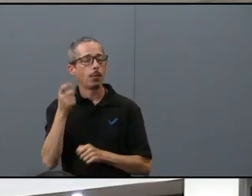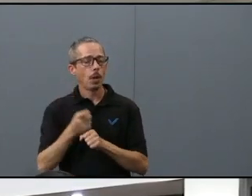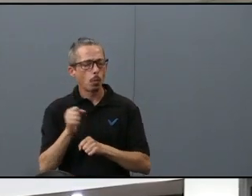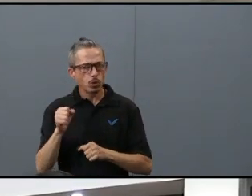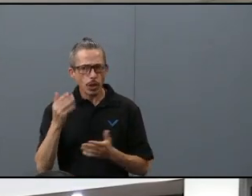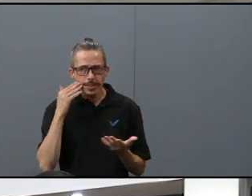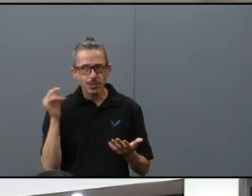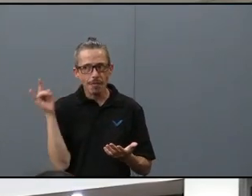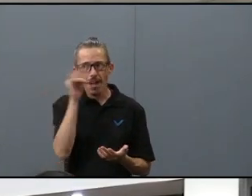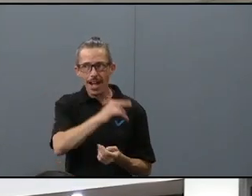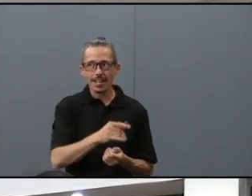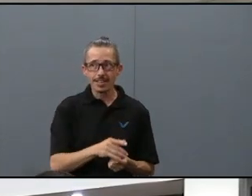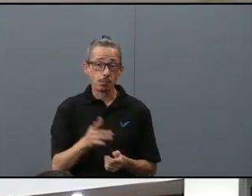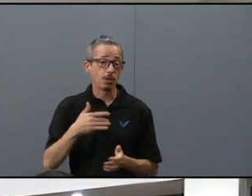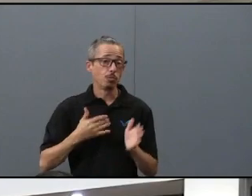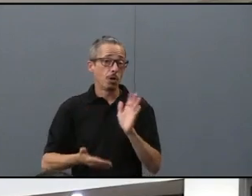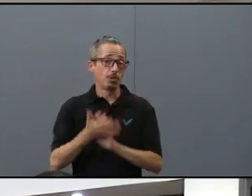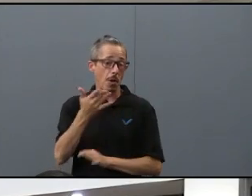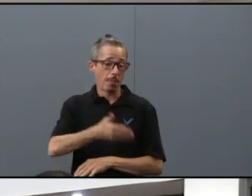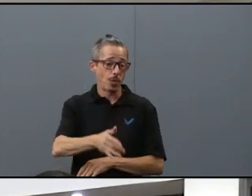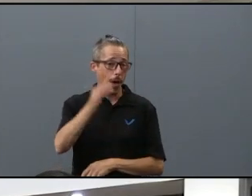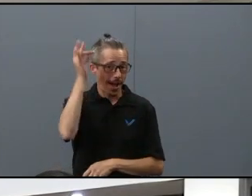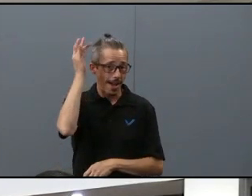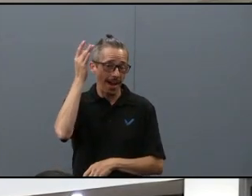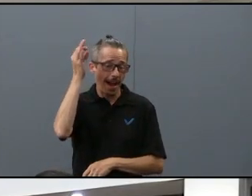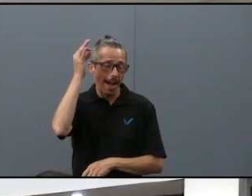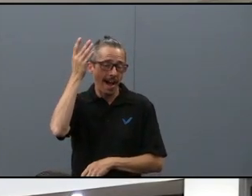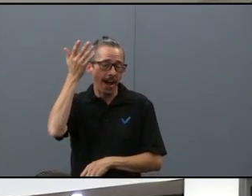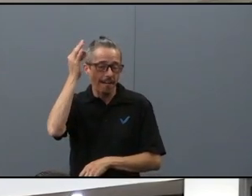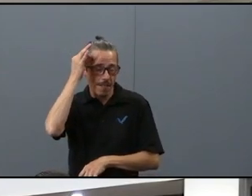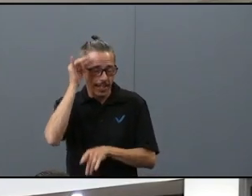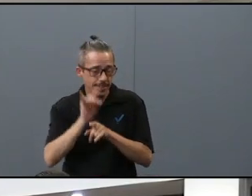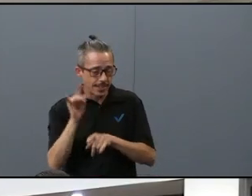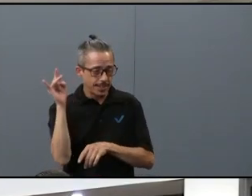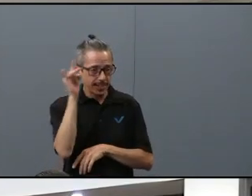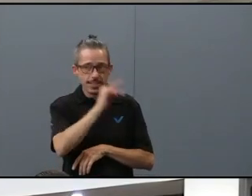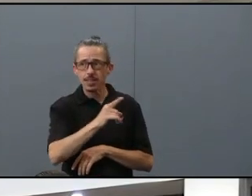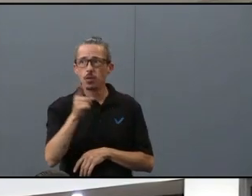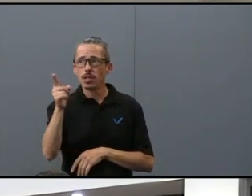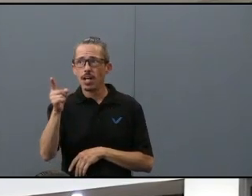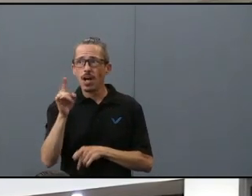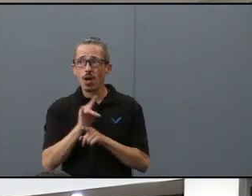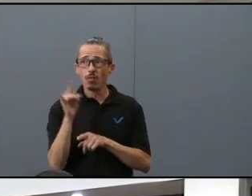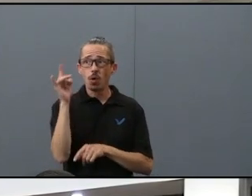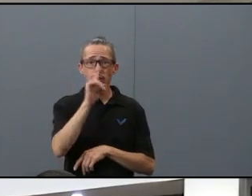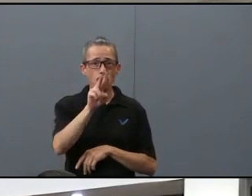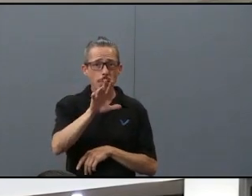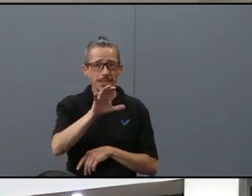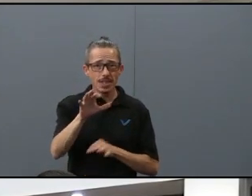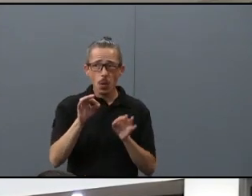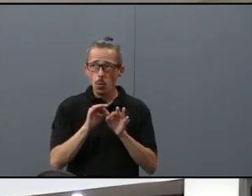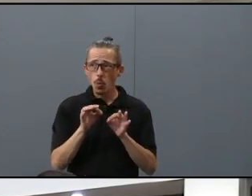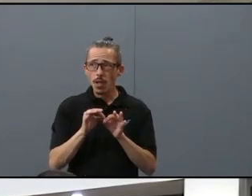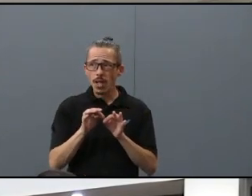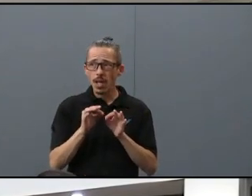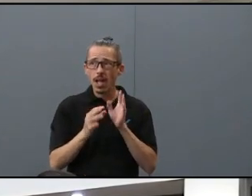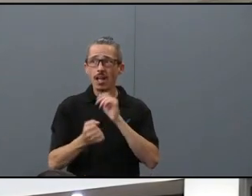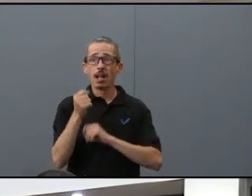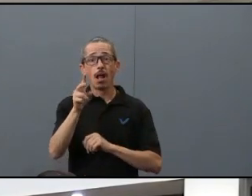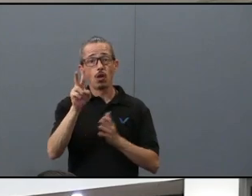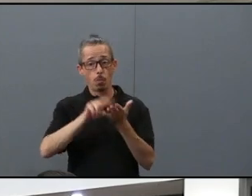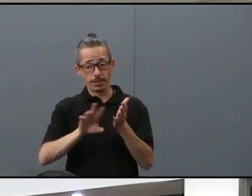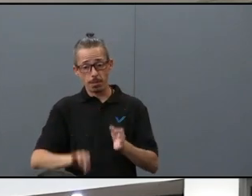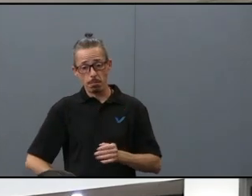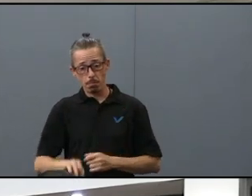mais oui je sais je m'en en vacances vous aviez été faire un voyage ça avait coûté 2500 ou ça rapporte combien ça